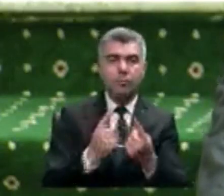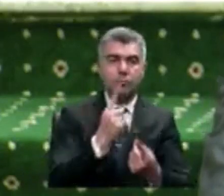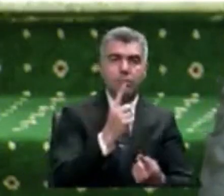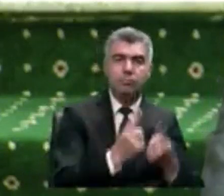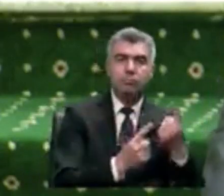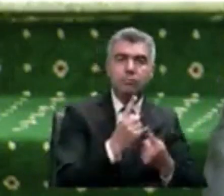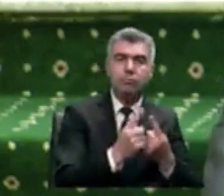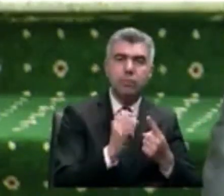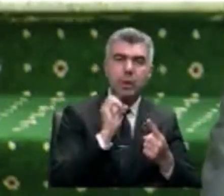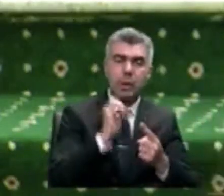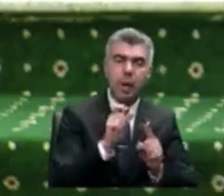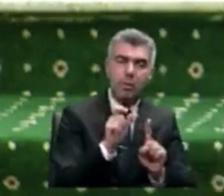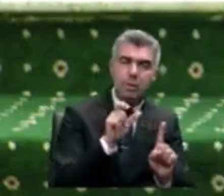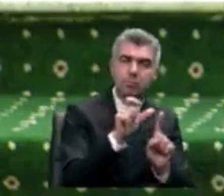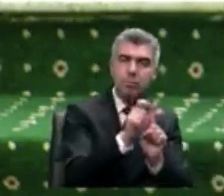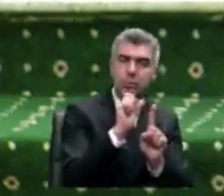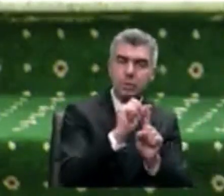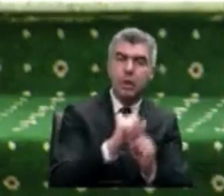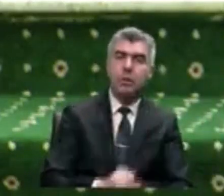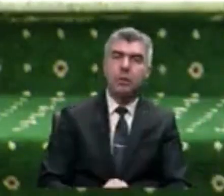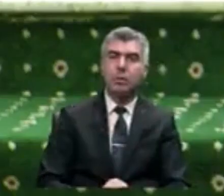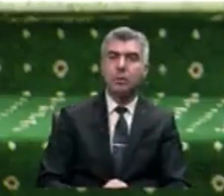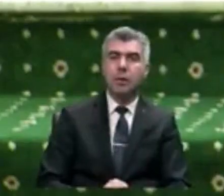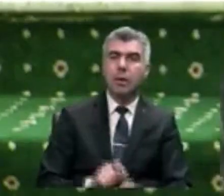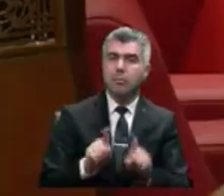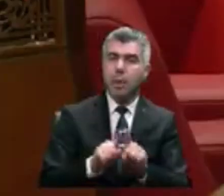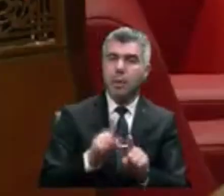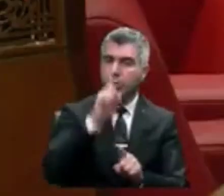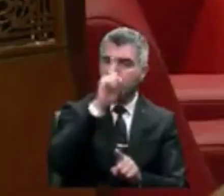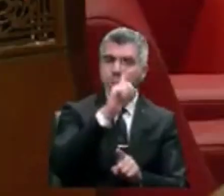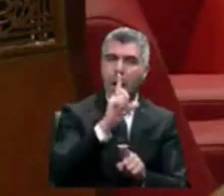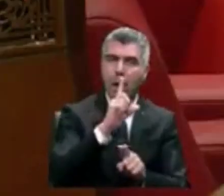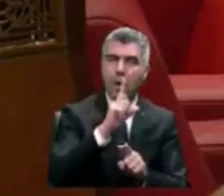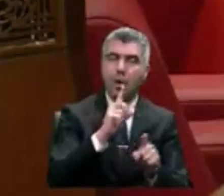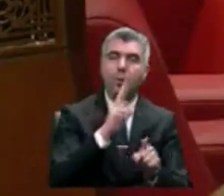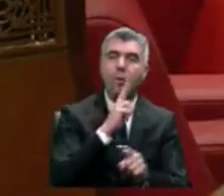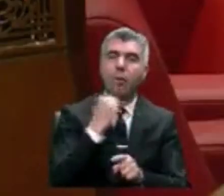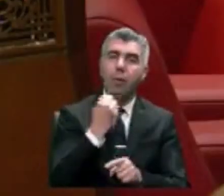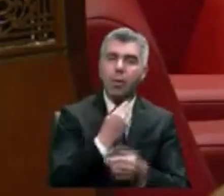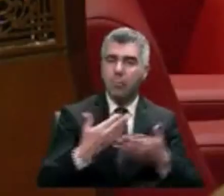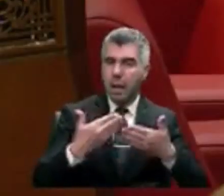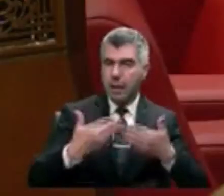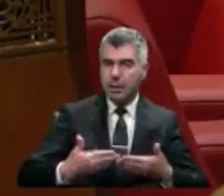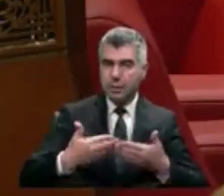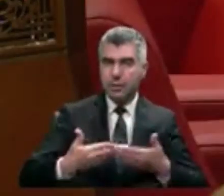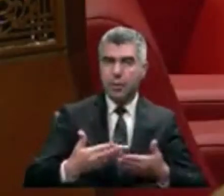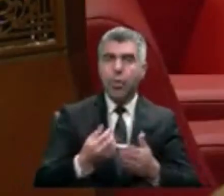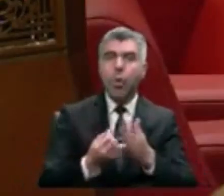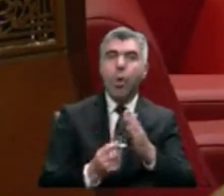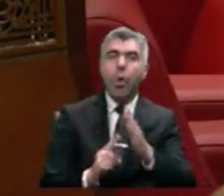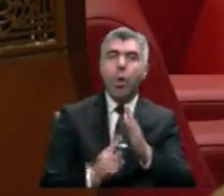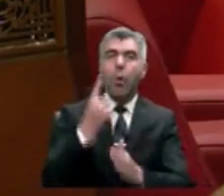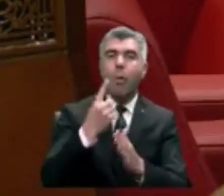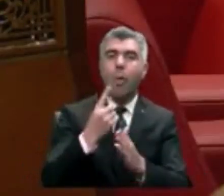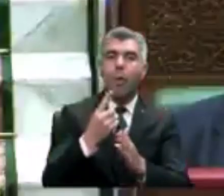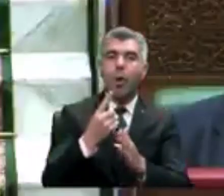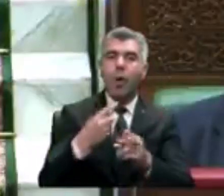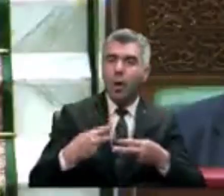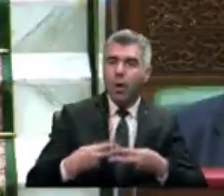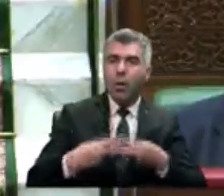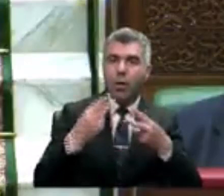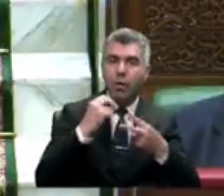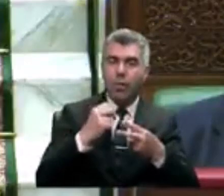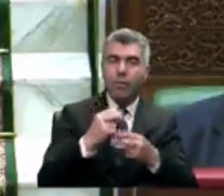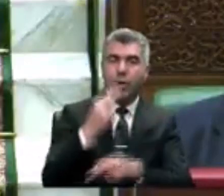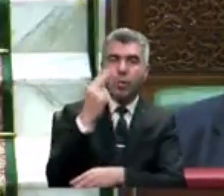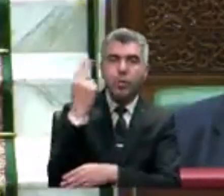اطار الدكتوراه نتمنى صادقين ان ان توافق الحكومه في تجربتها النموذجيه هاته فالجامعه المغربيه من خلال